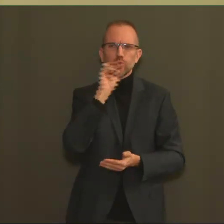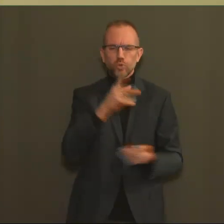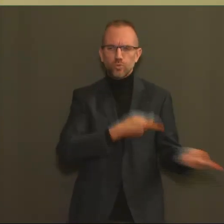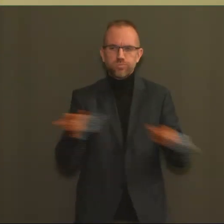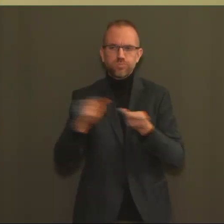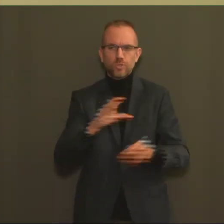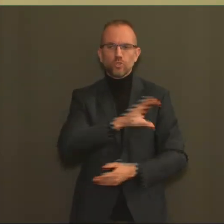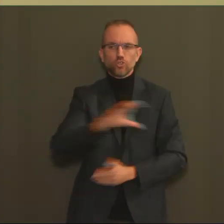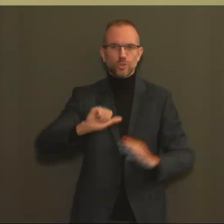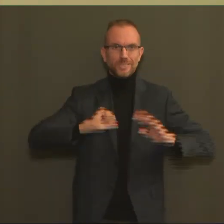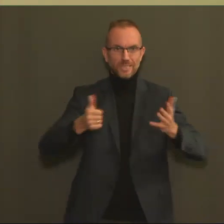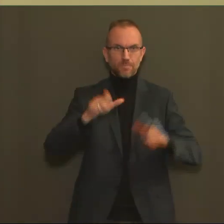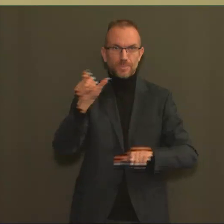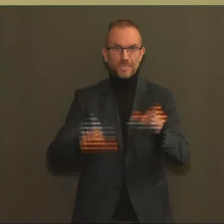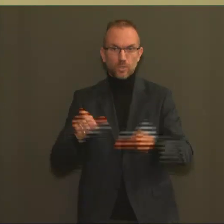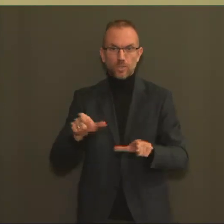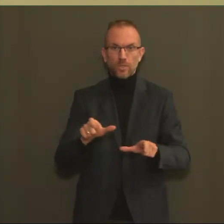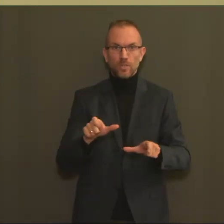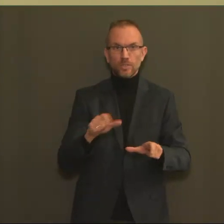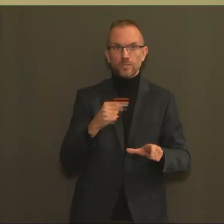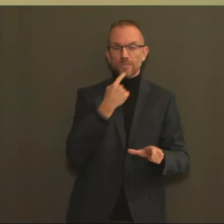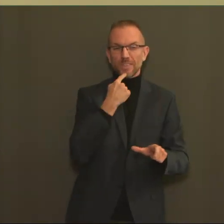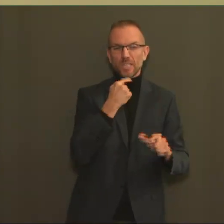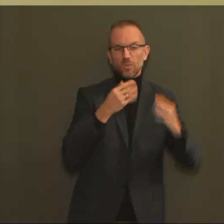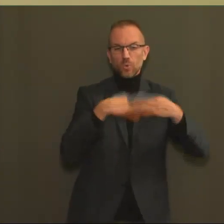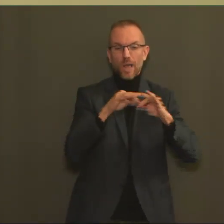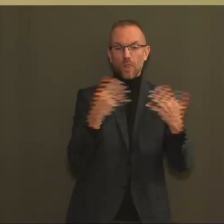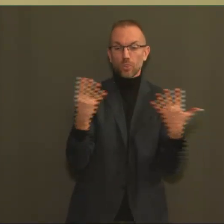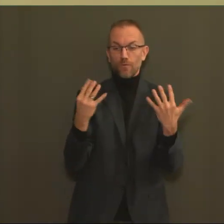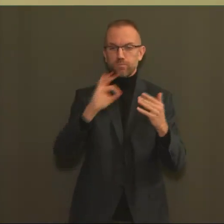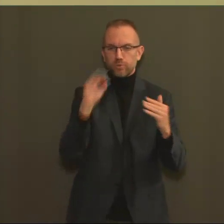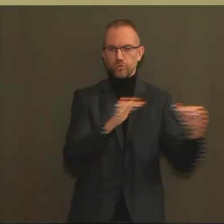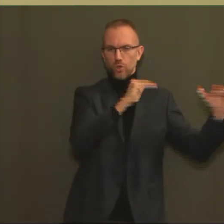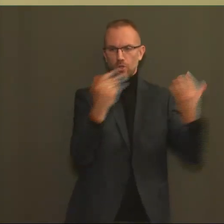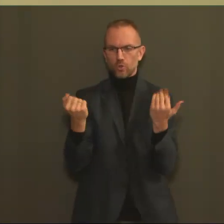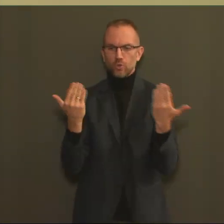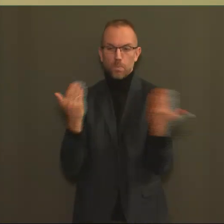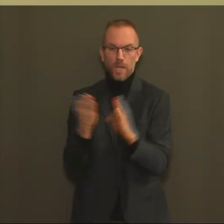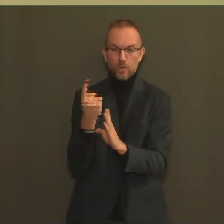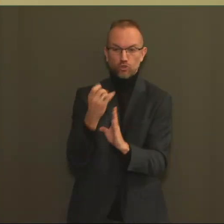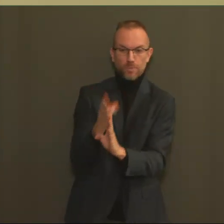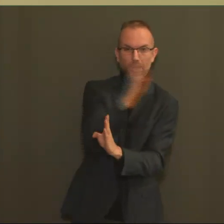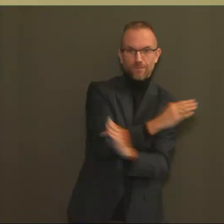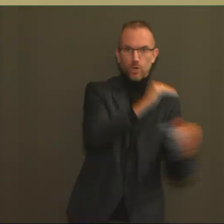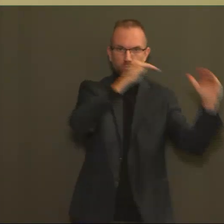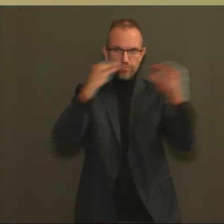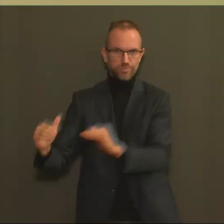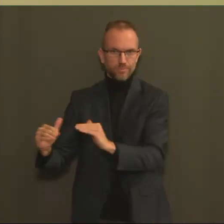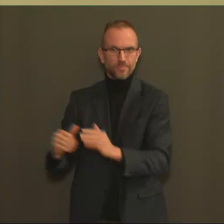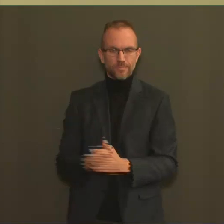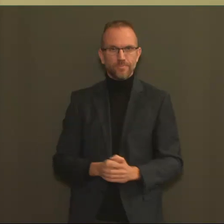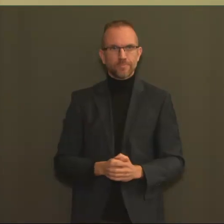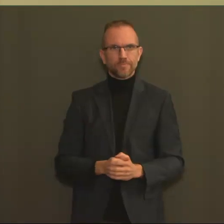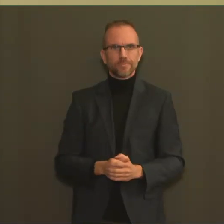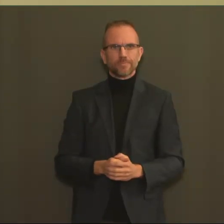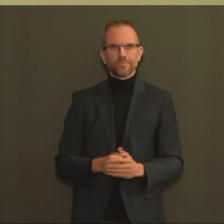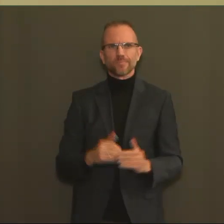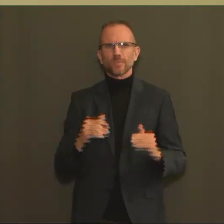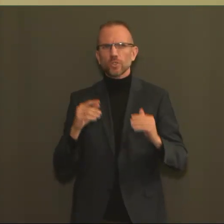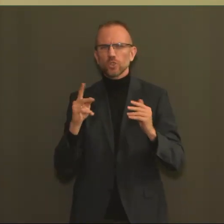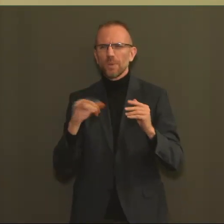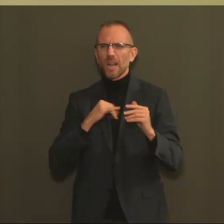tumor qhp adressen mijn president voor support ondertekent dan satine professor septentrion naar is